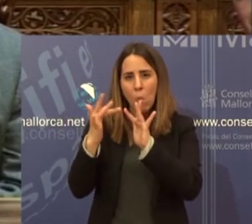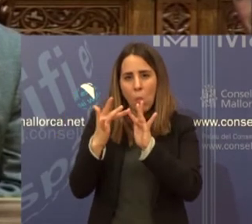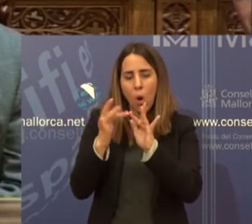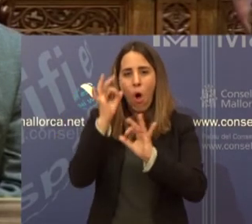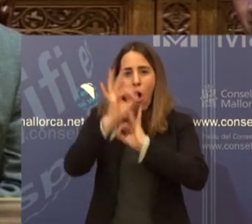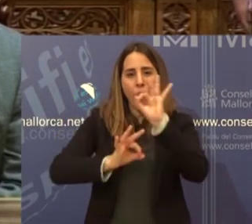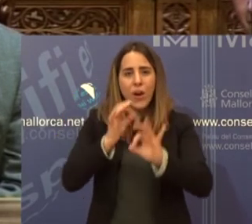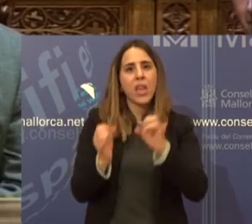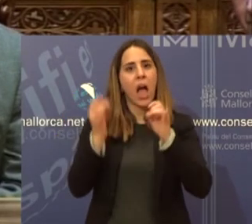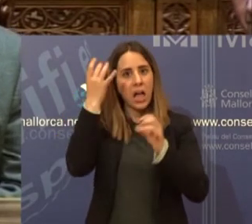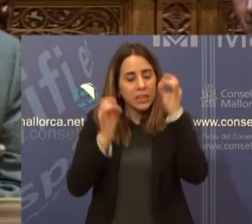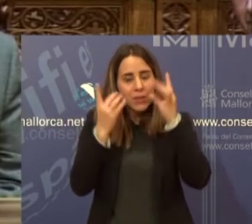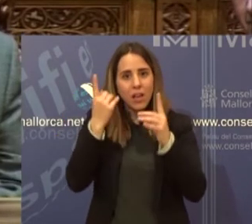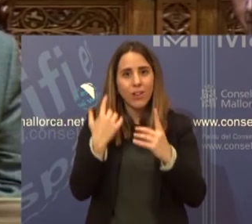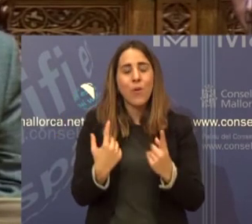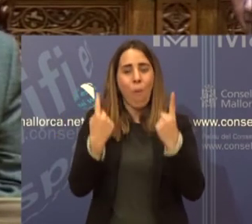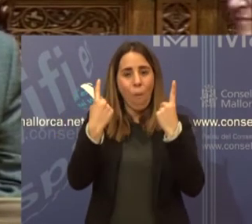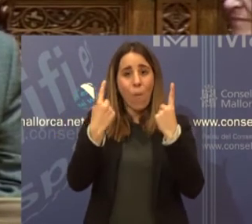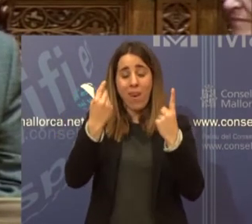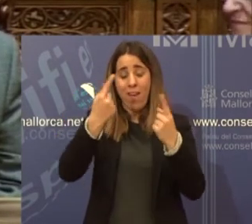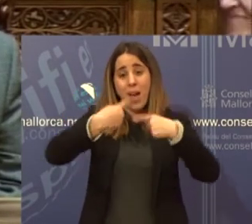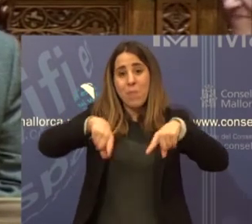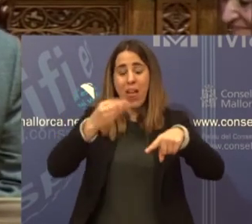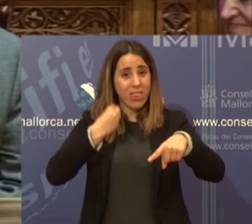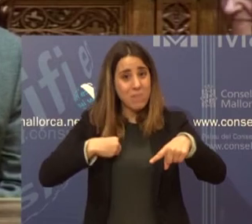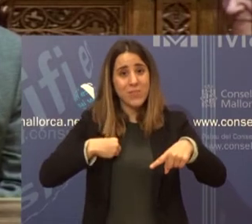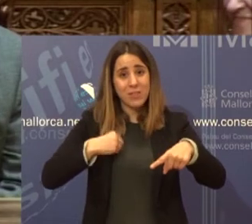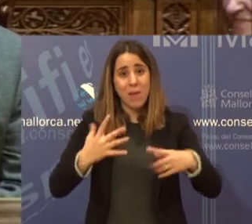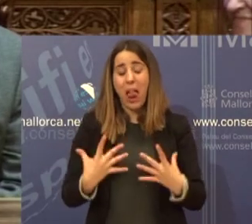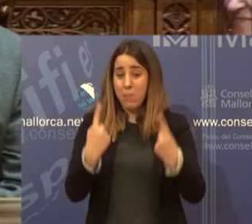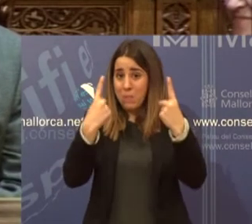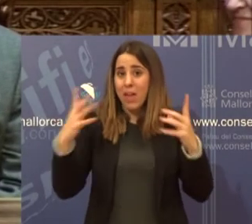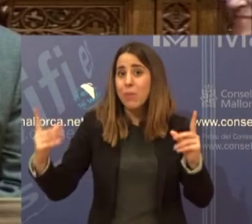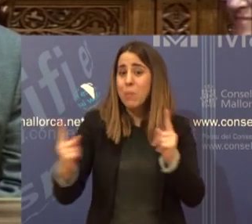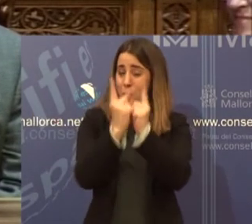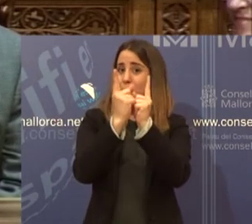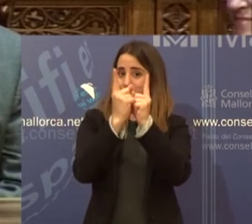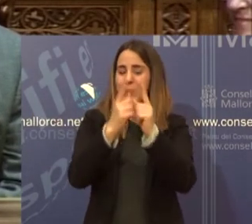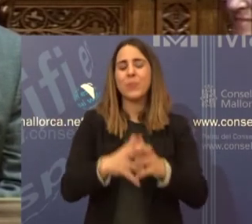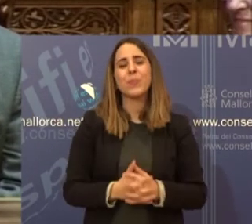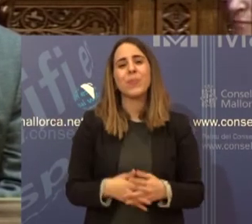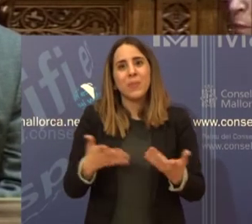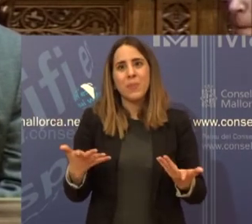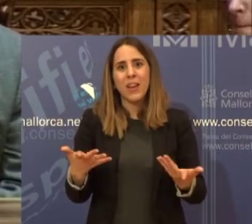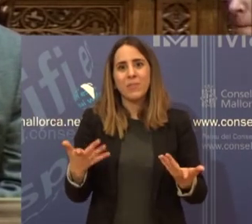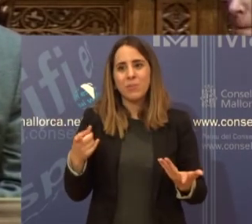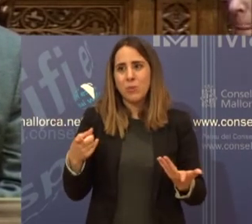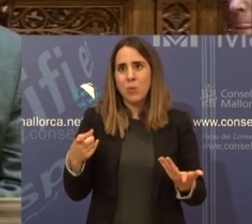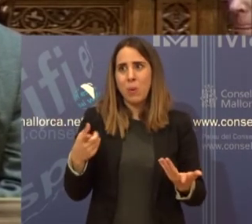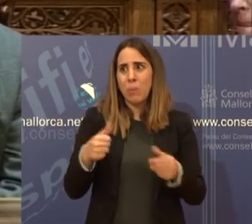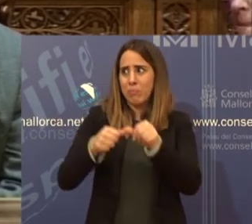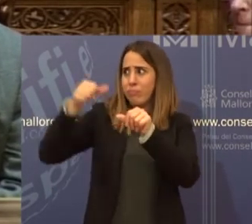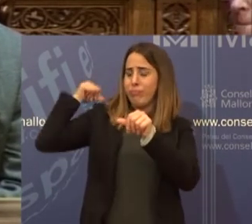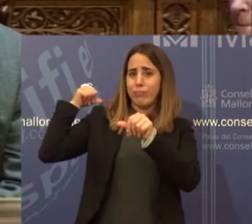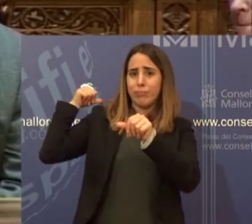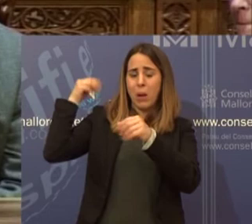contacte, vàrem organitzar un parell d'activitats, inclús una a la plaça, que és allà on vàrem entrar en contacte. I mira tu per on, que